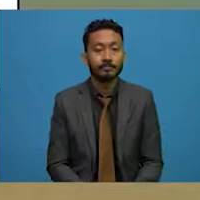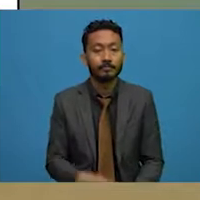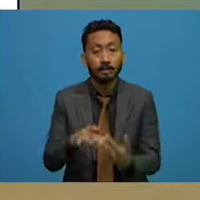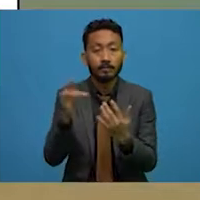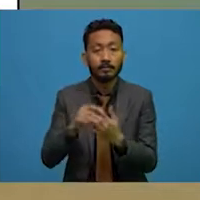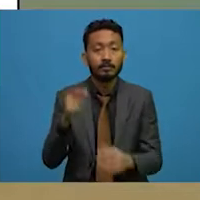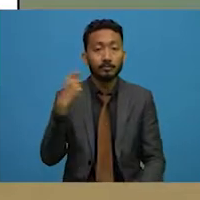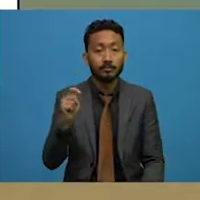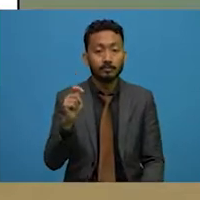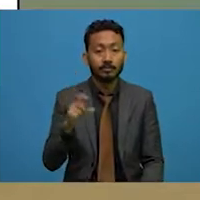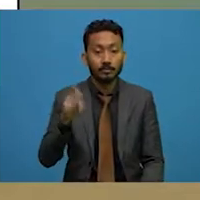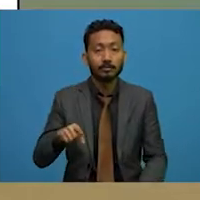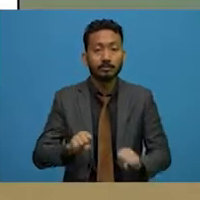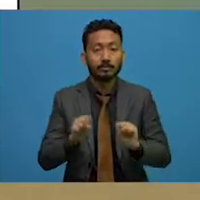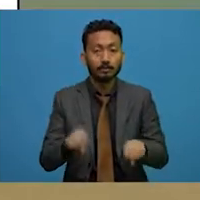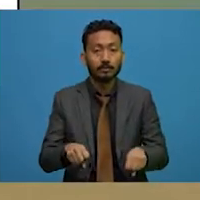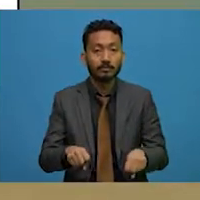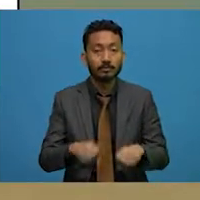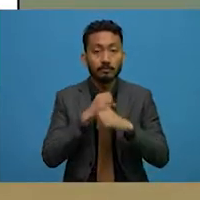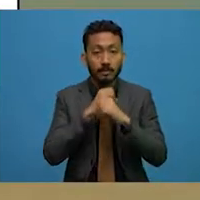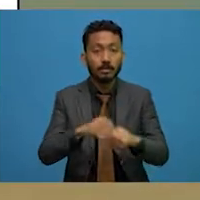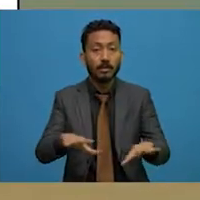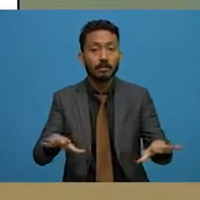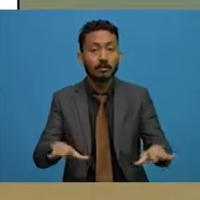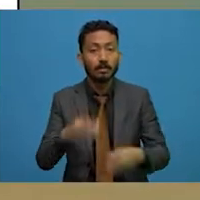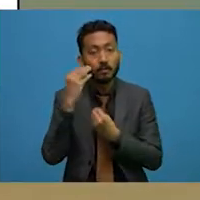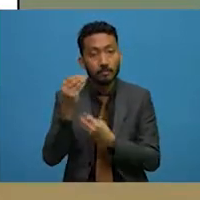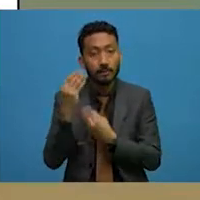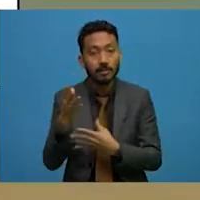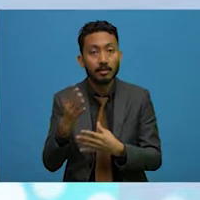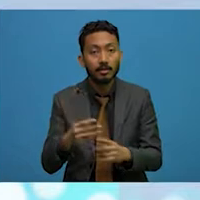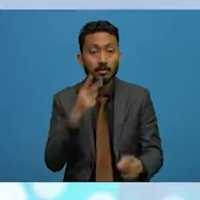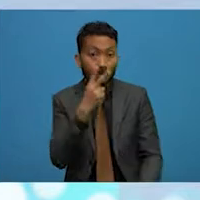mampu menyalurkan informasi kepada penonton dengan lebih berkesan.